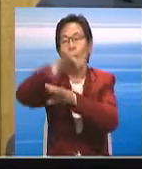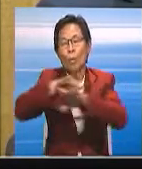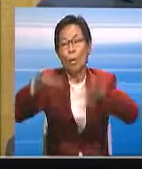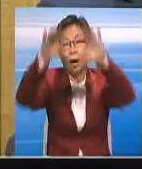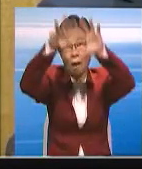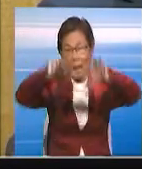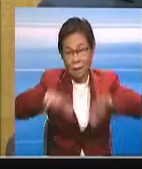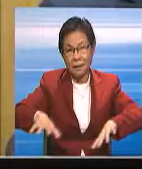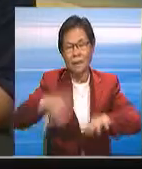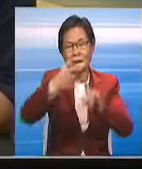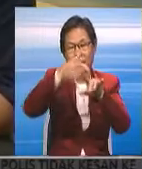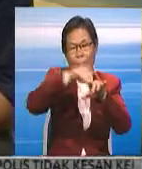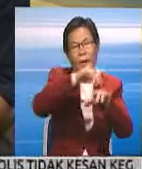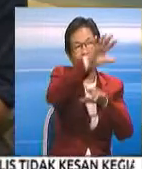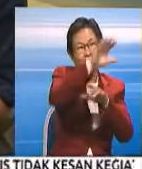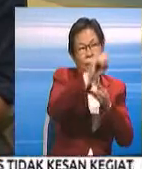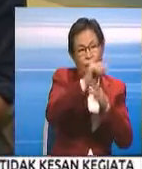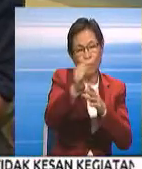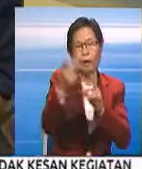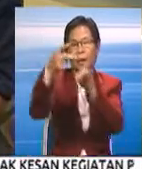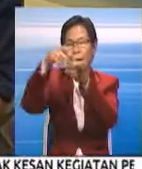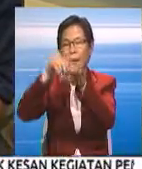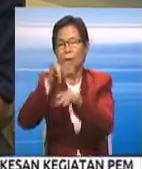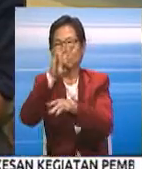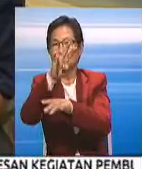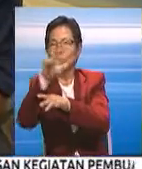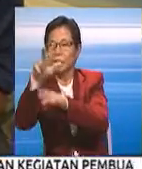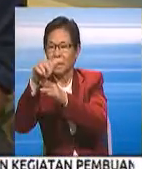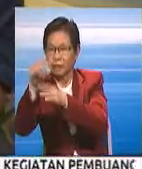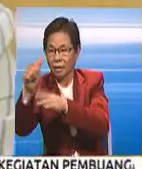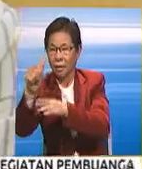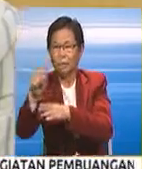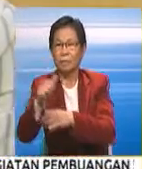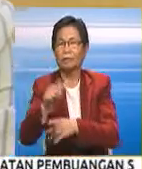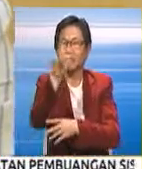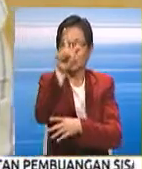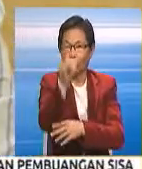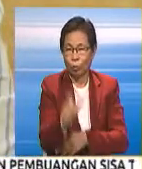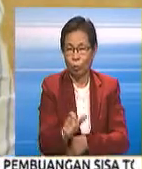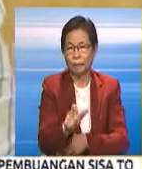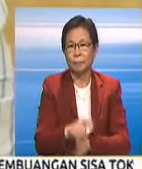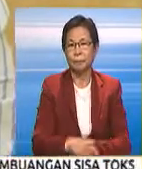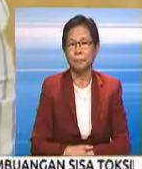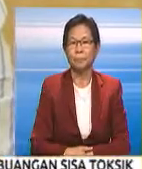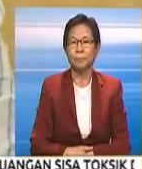bukan ASEAN daripada RM50 kepada RM73 seorang.